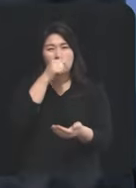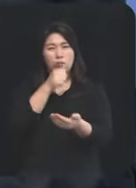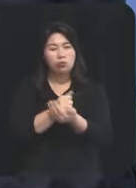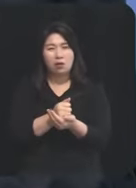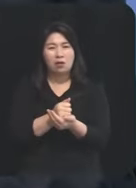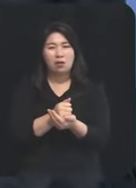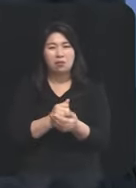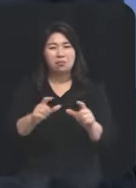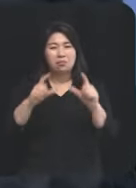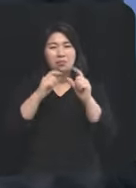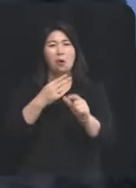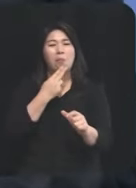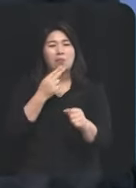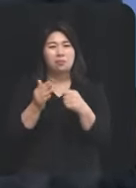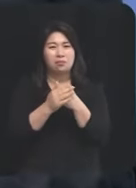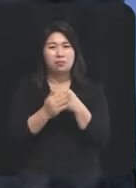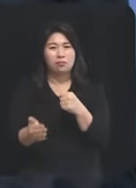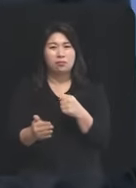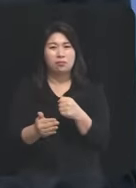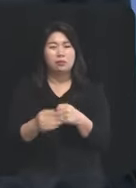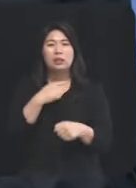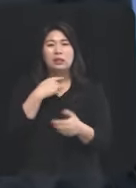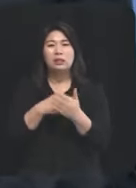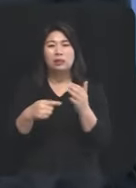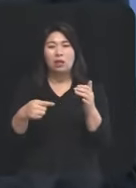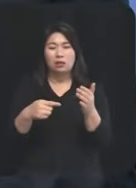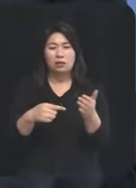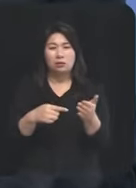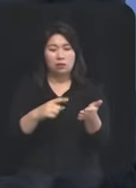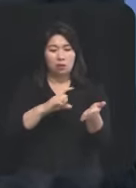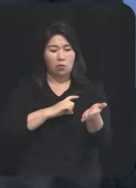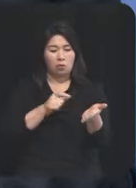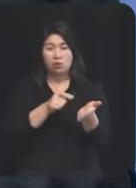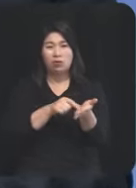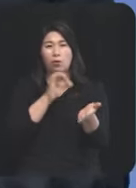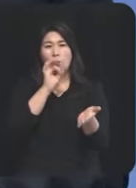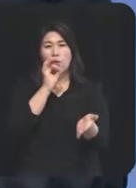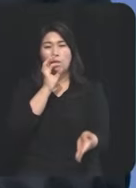않았다는 이유로 희생자 명단에서 제외가 돼요.